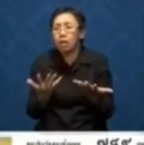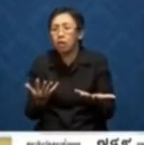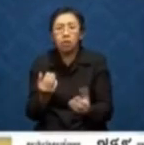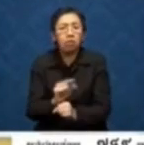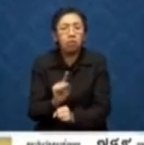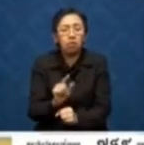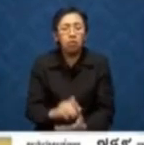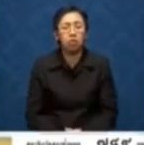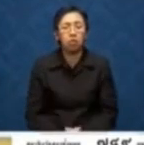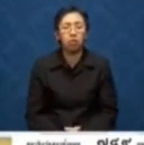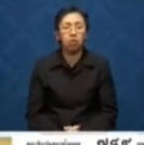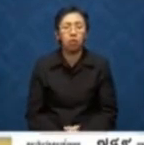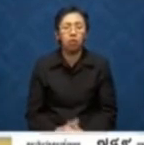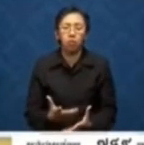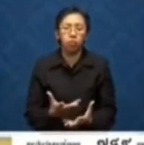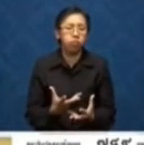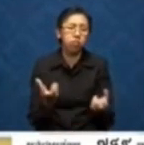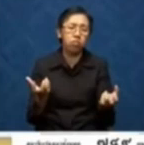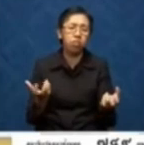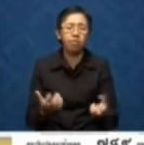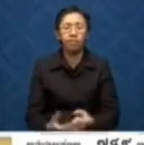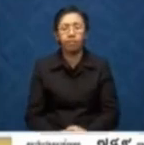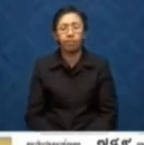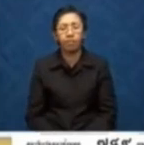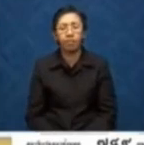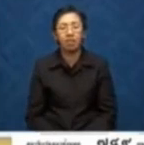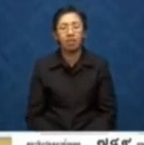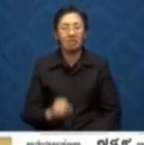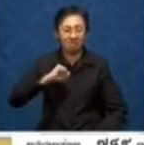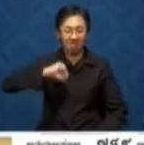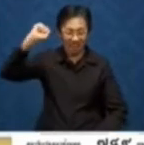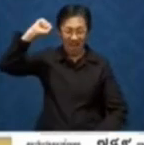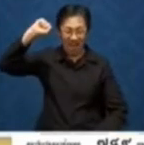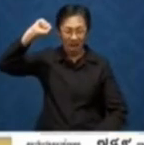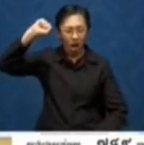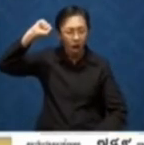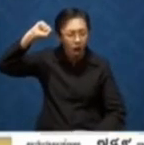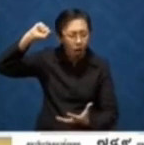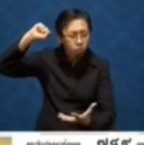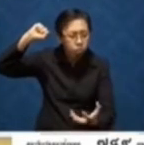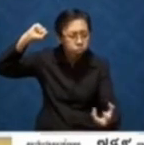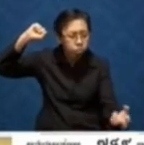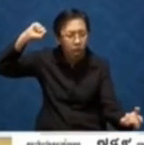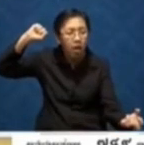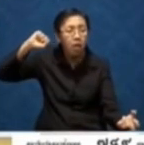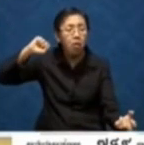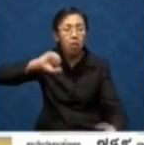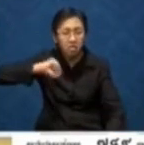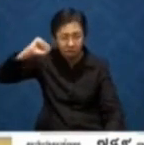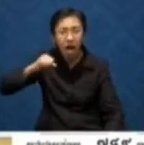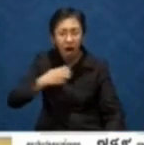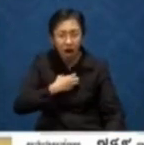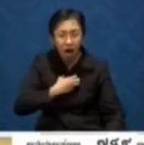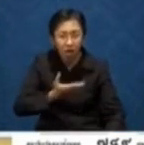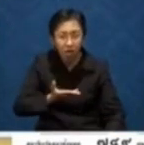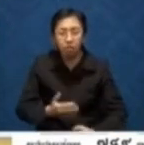มีแต่พังพินาศชัยชนะบนซากปลักหักพังเนี่ยชอบกันเห